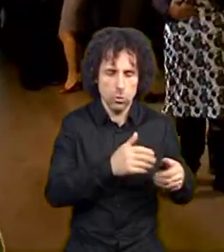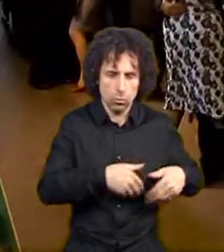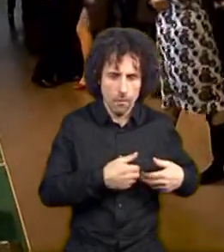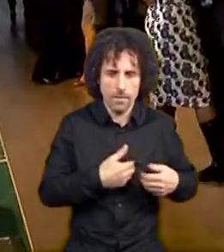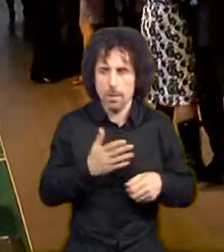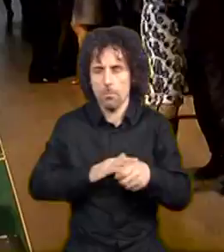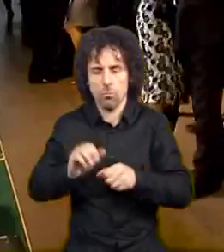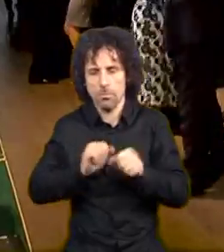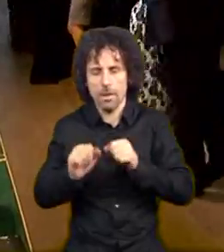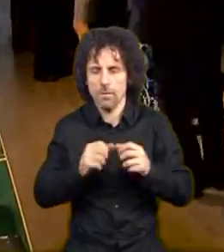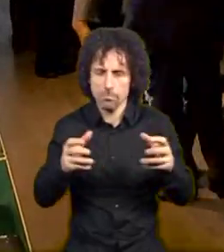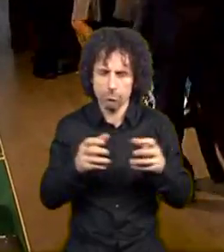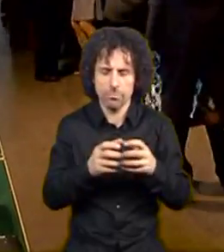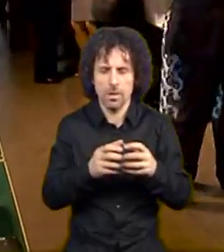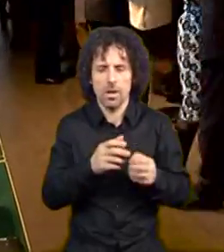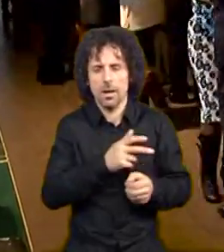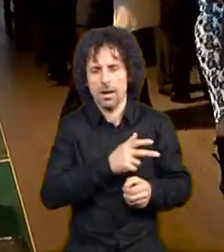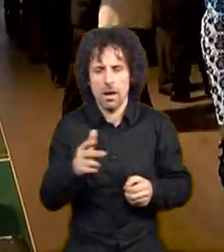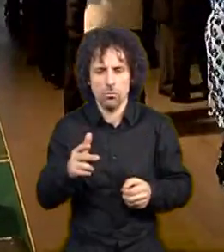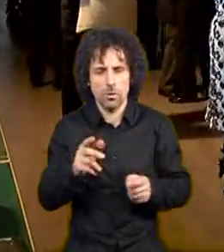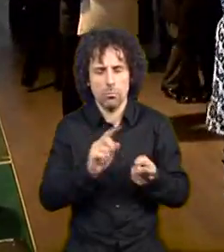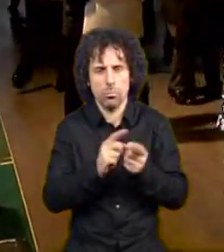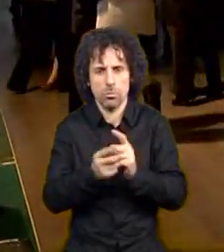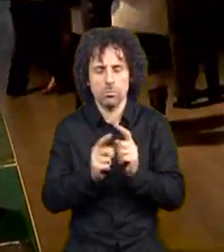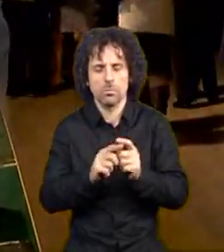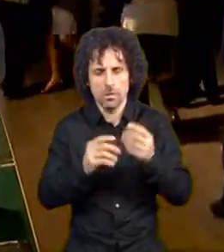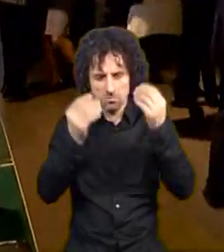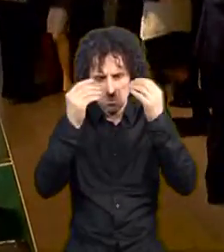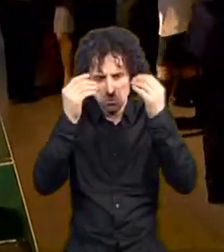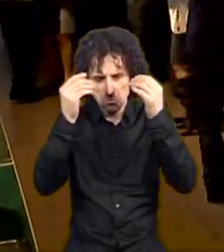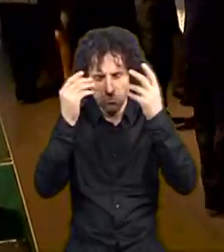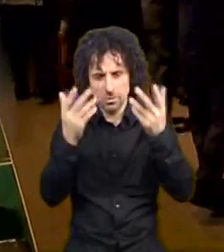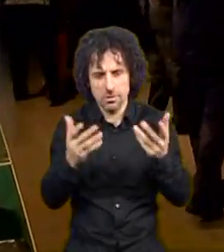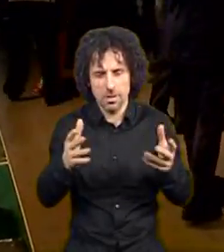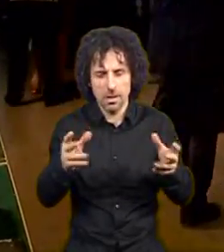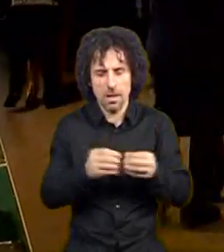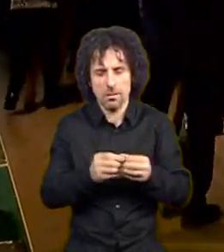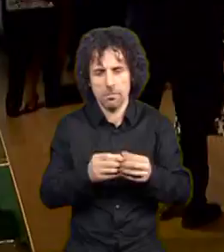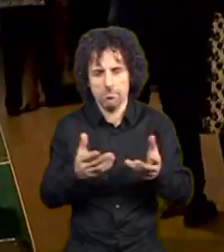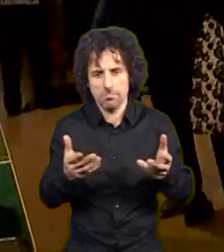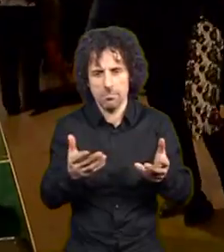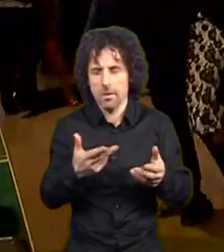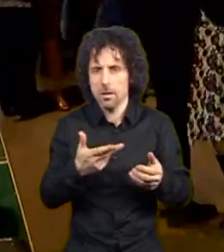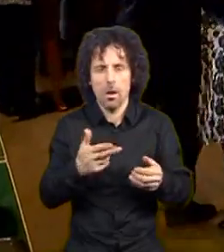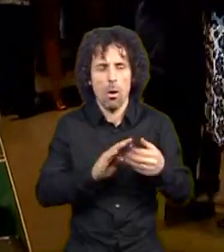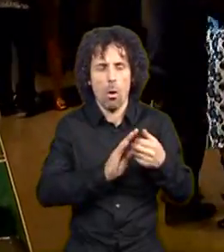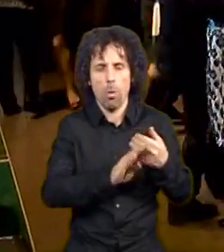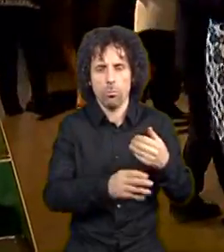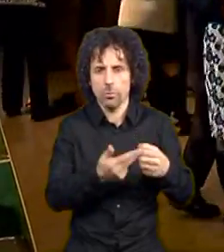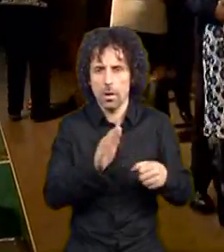penerytami u nas. Na każdym spotkaniu, na warsztatach nauki mowy, oprócz